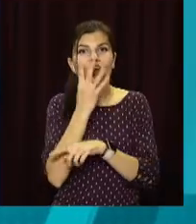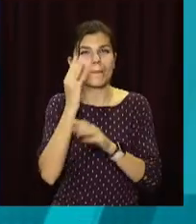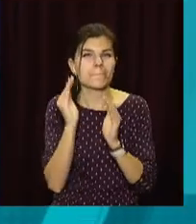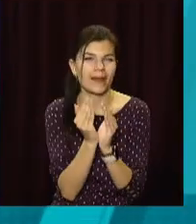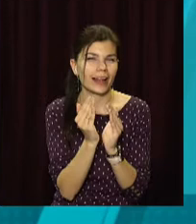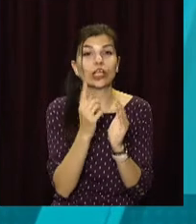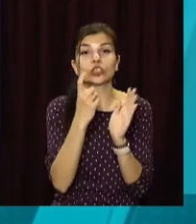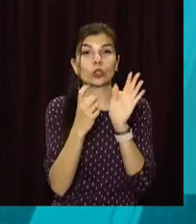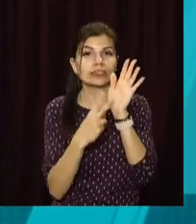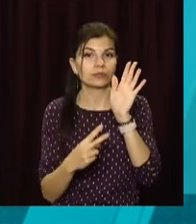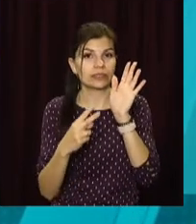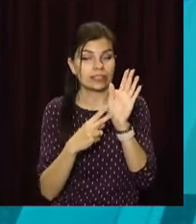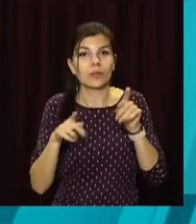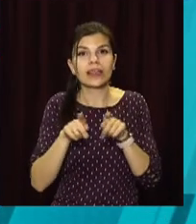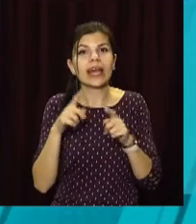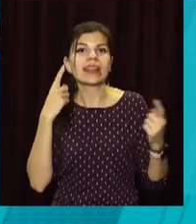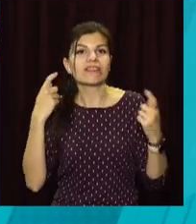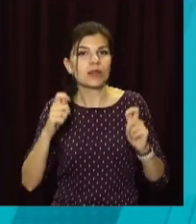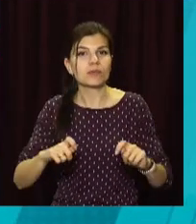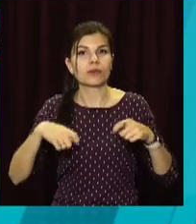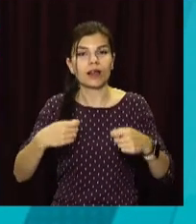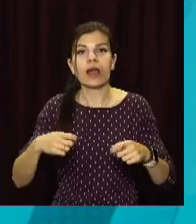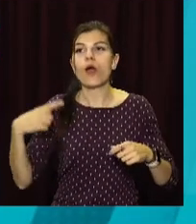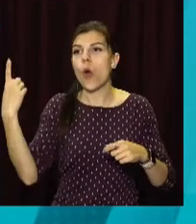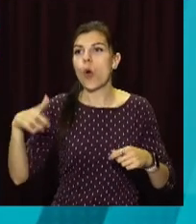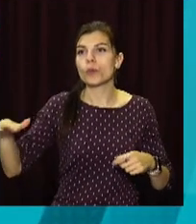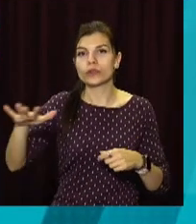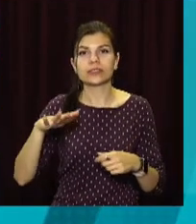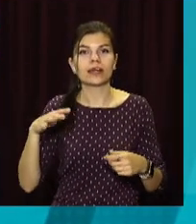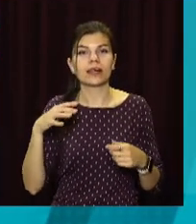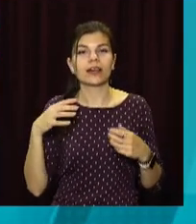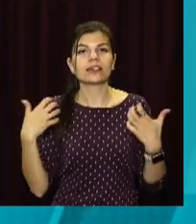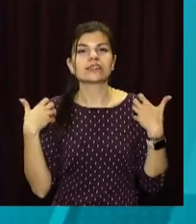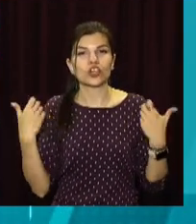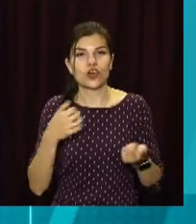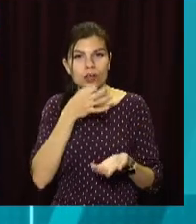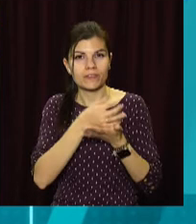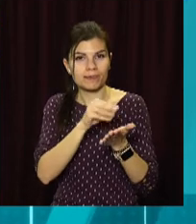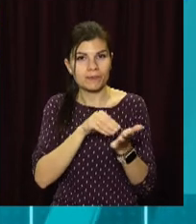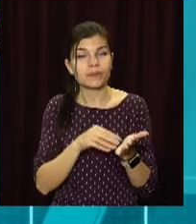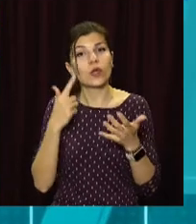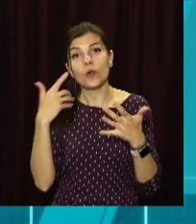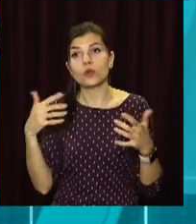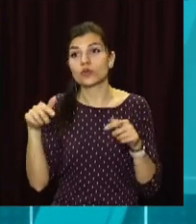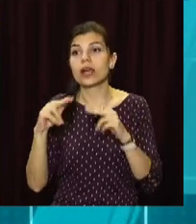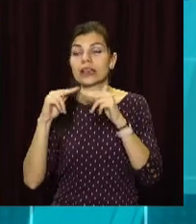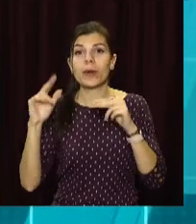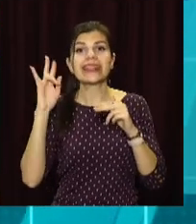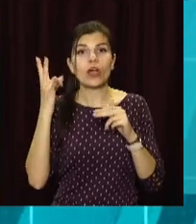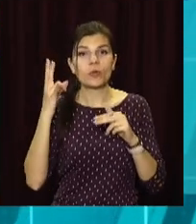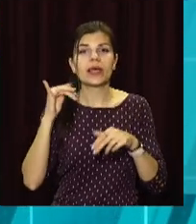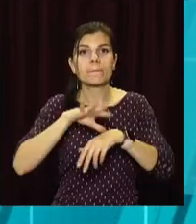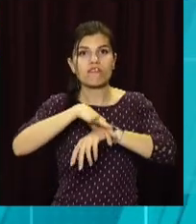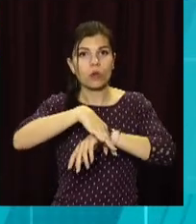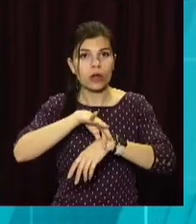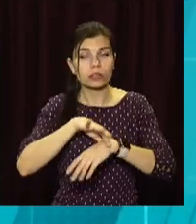– 177. Такі дані повідомляють в обласному департаменті охорони здоров'я. Найбільше інфікованих у Дніпрі, Нікополі та